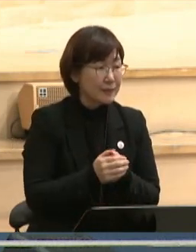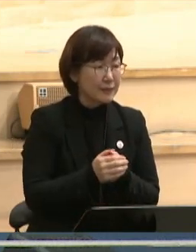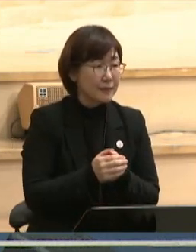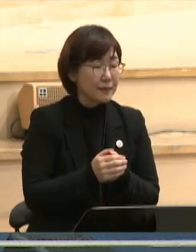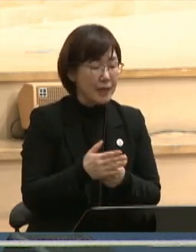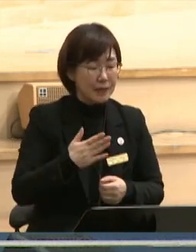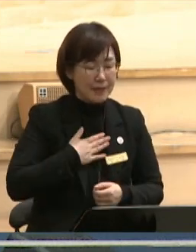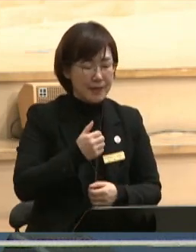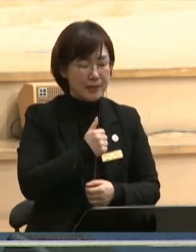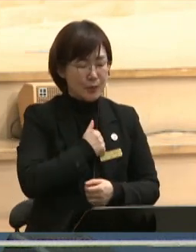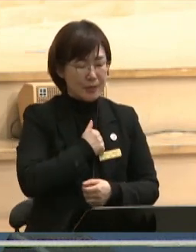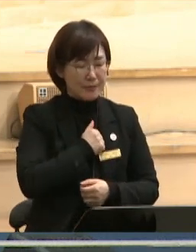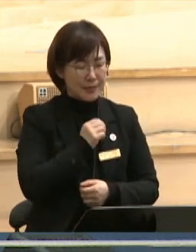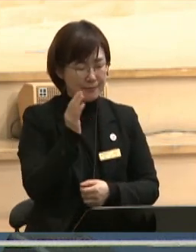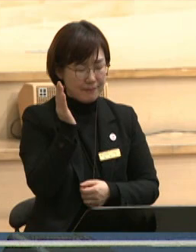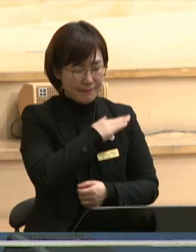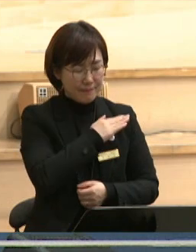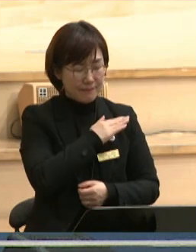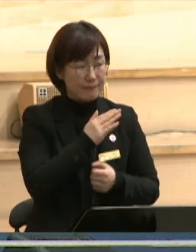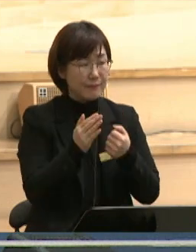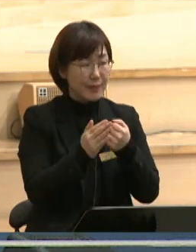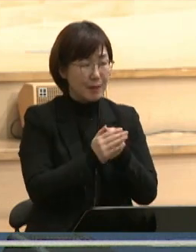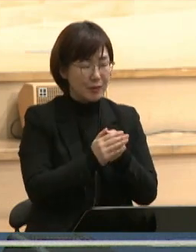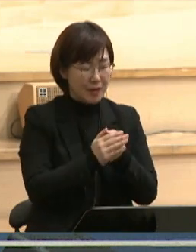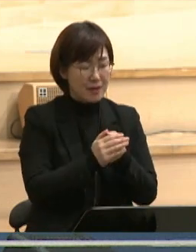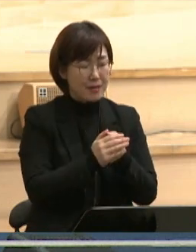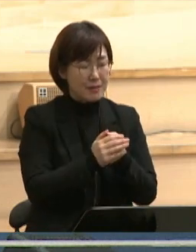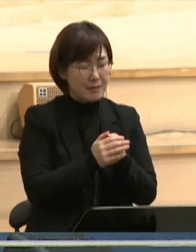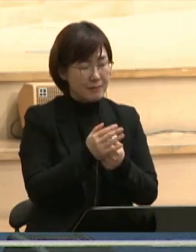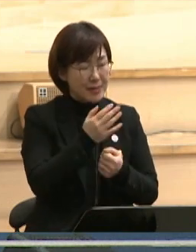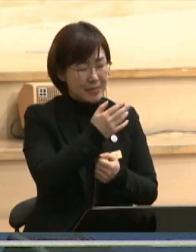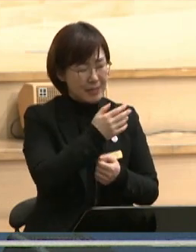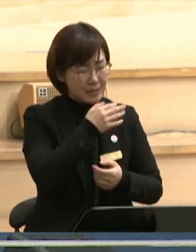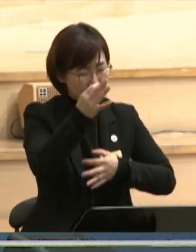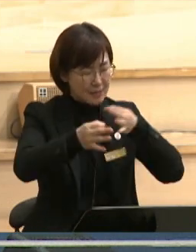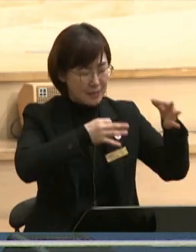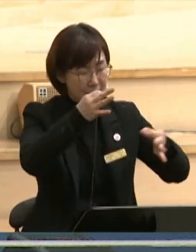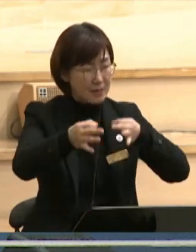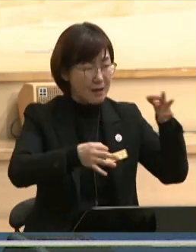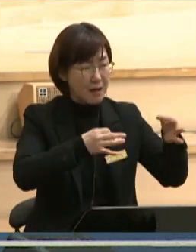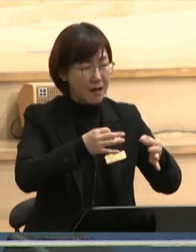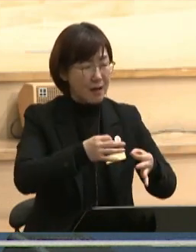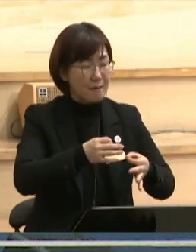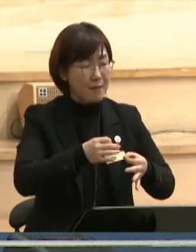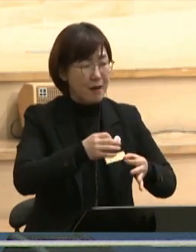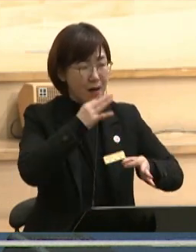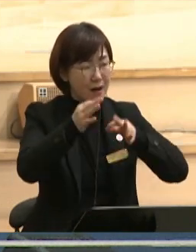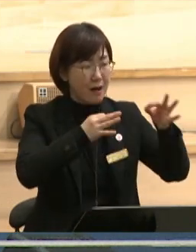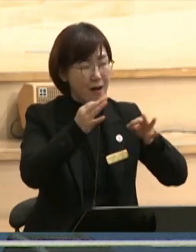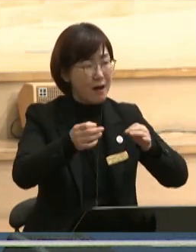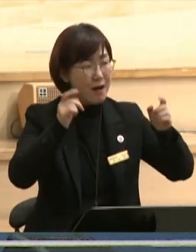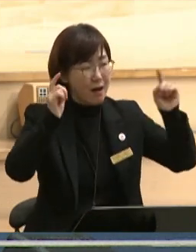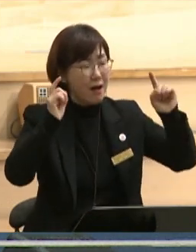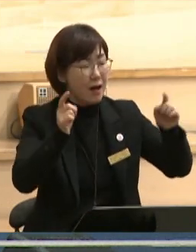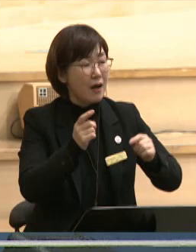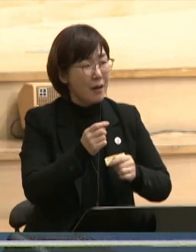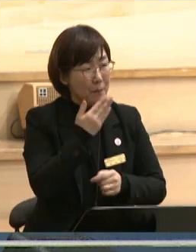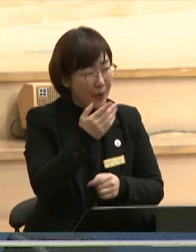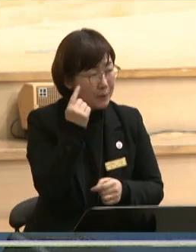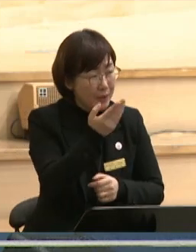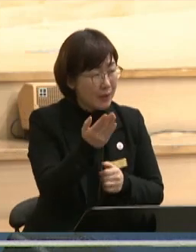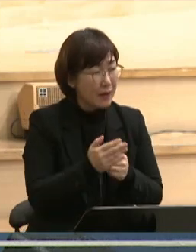내 자존심이 상한다고 해서 큰소리 칠 수 있어요 없어요